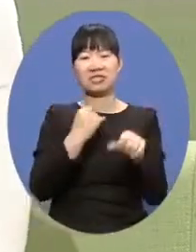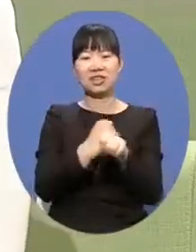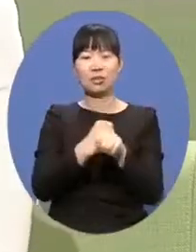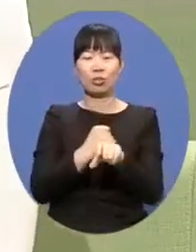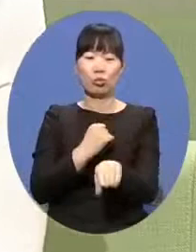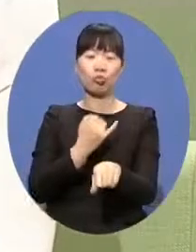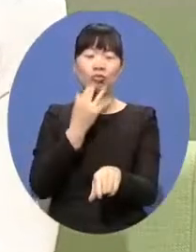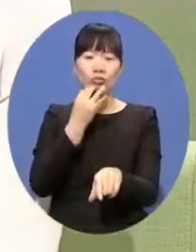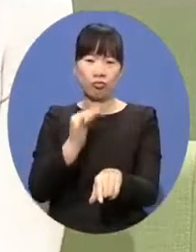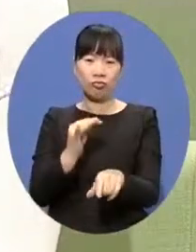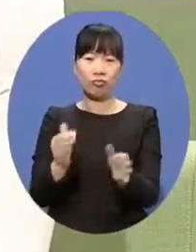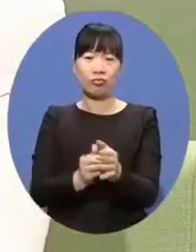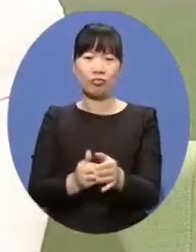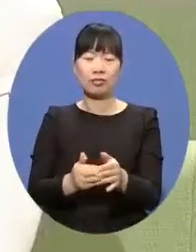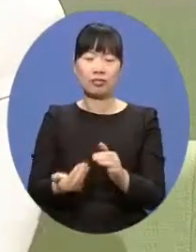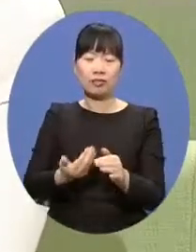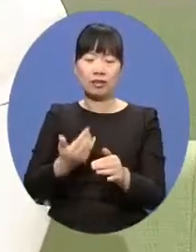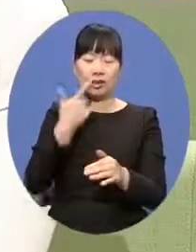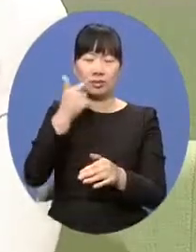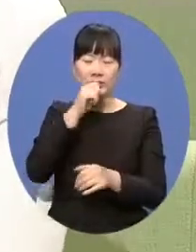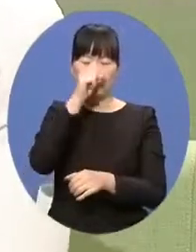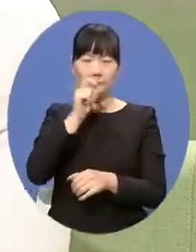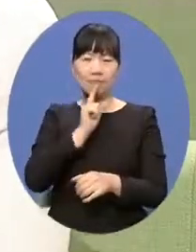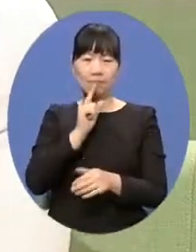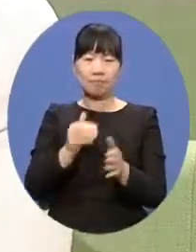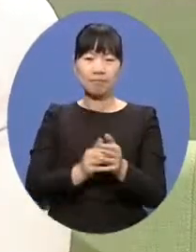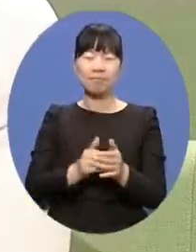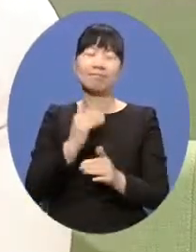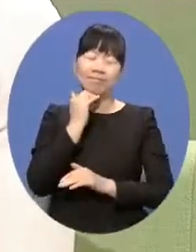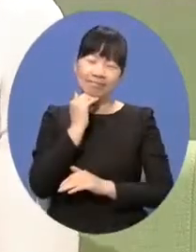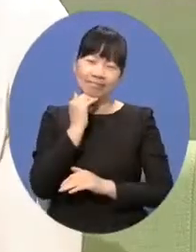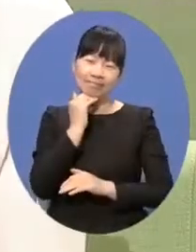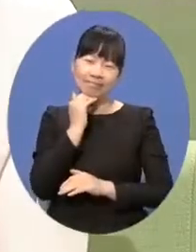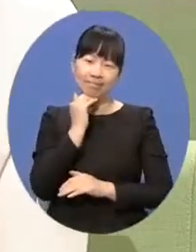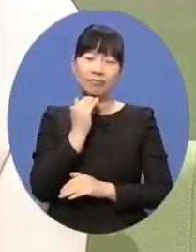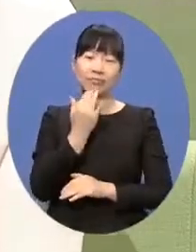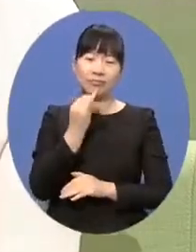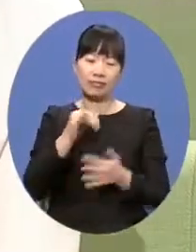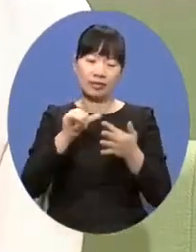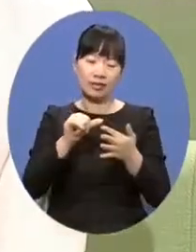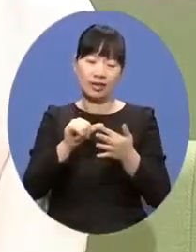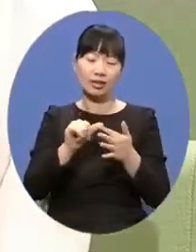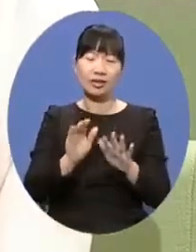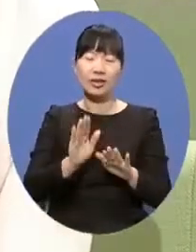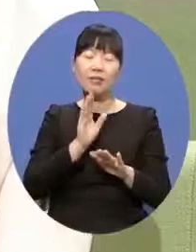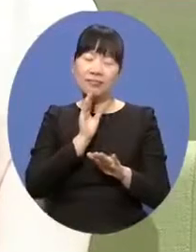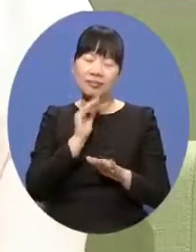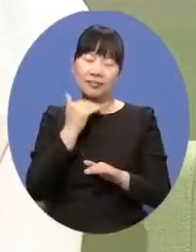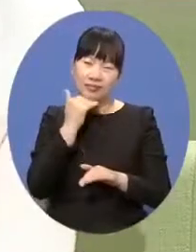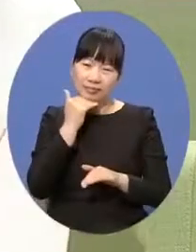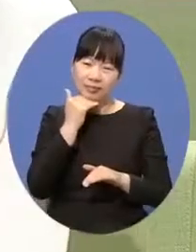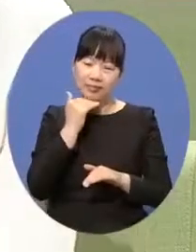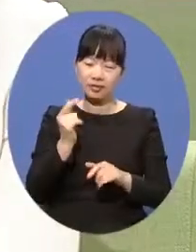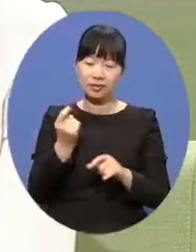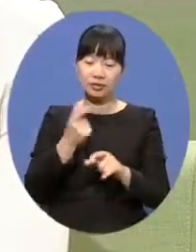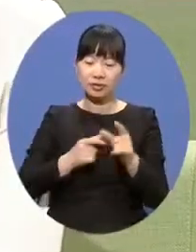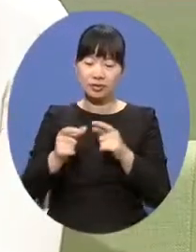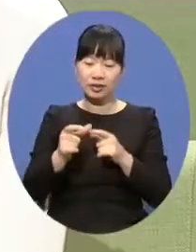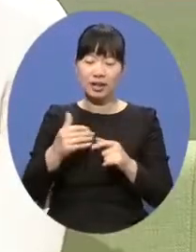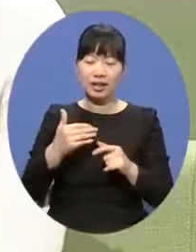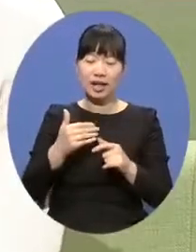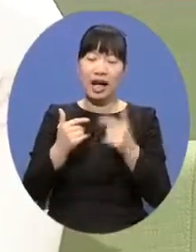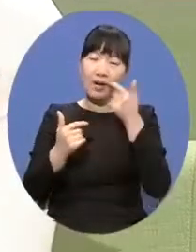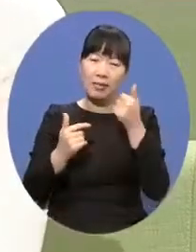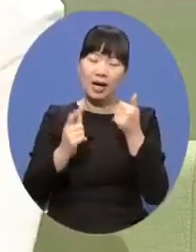시기인데 아빠가 아까 좋은 말씀하셨어요. 기다림. 네. 역시 규화도 정말 기다려보세요. 그러면 조금씩 나에게 올